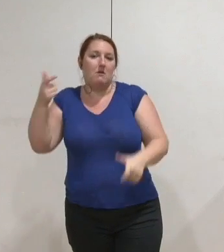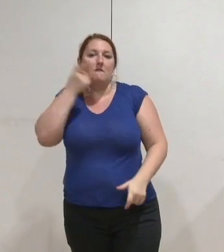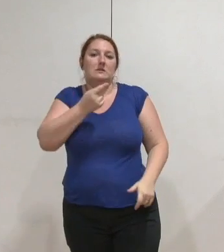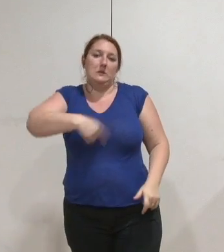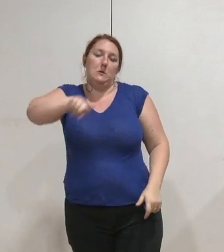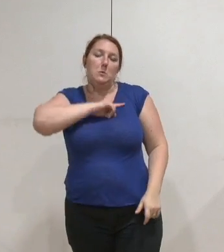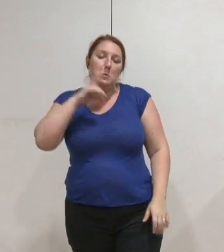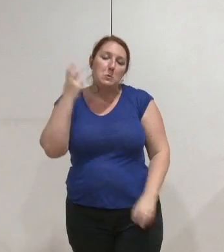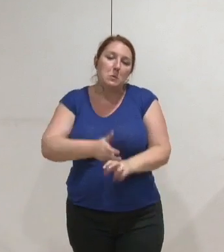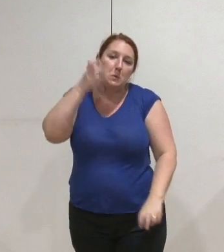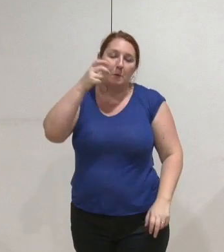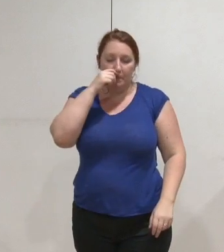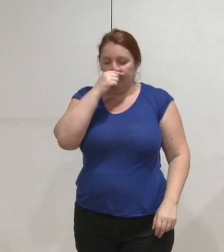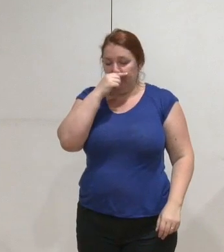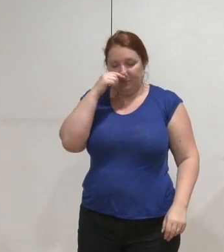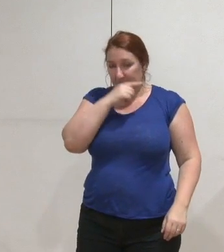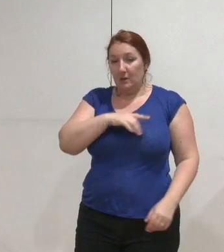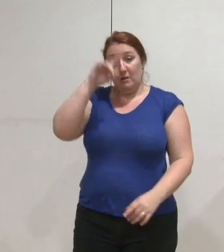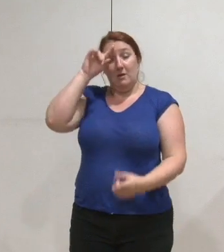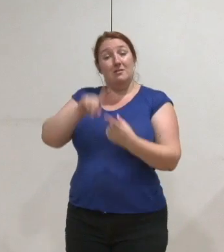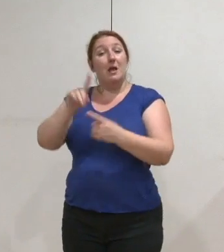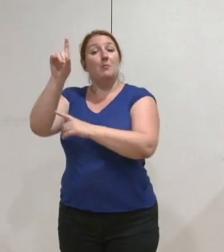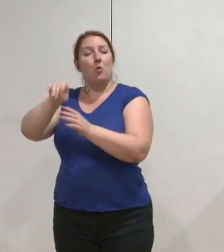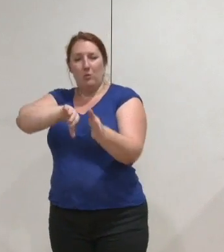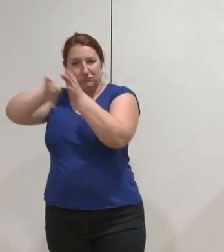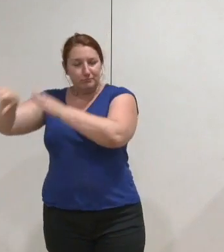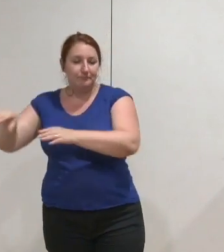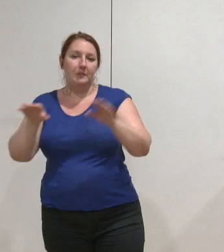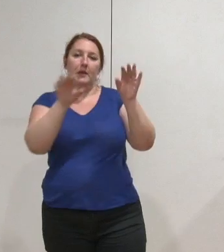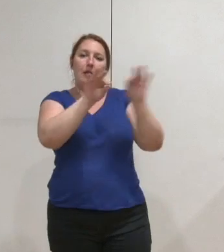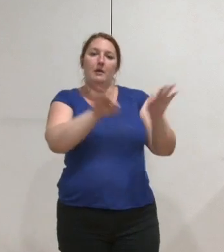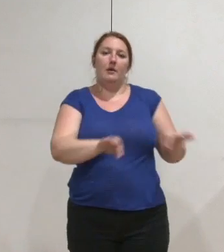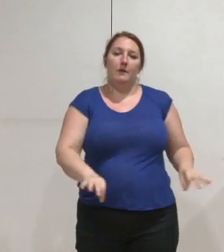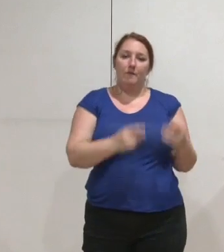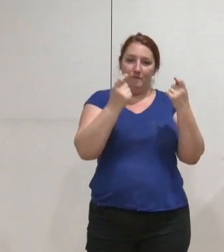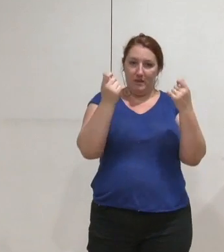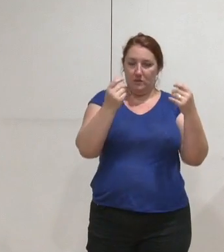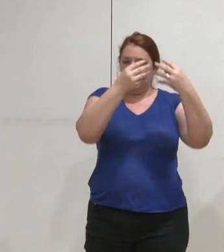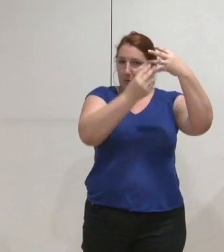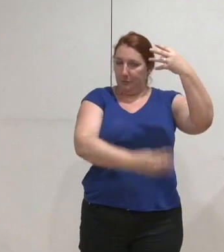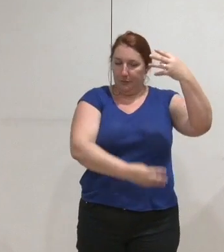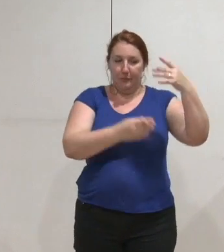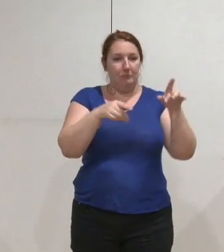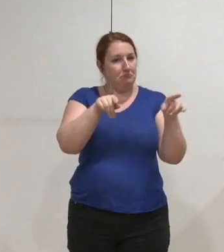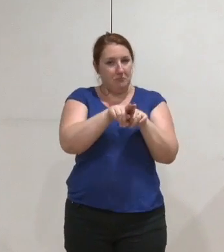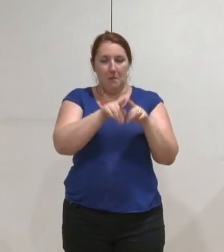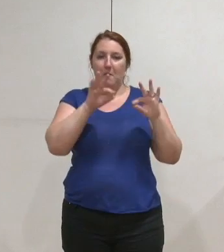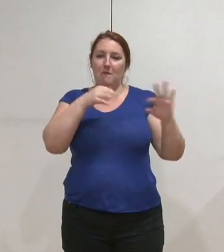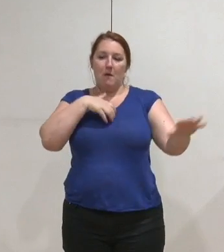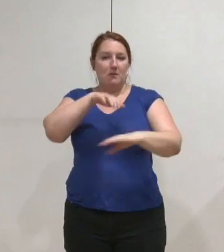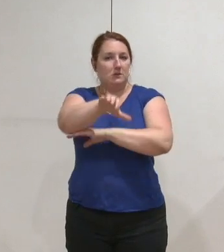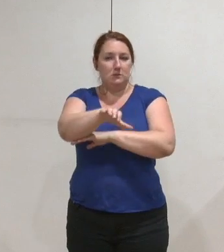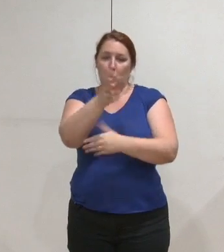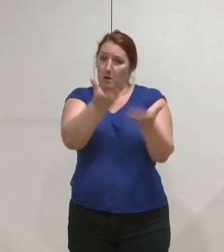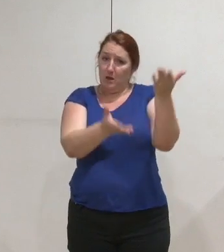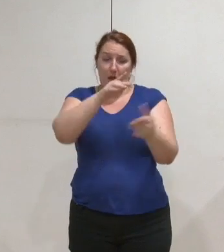cette mesure sur l'eau les écritures financières sont euh là aussi sur euh en investissement sont